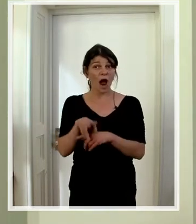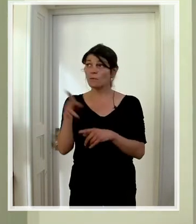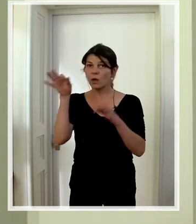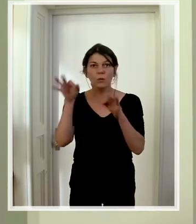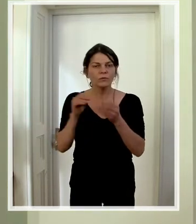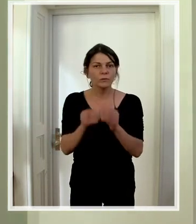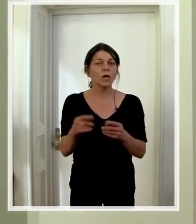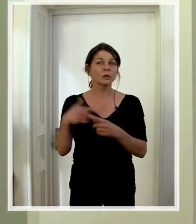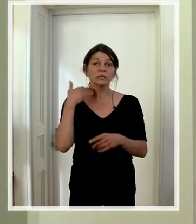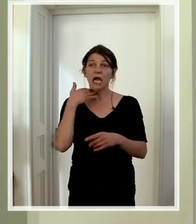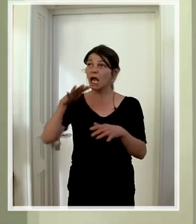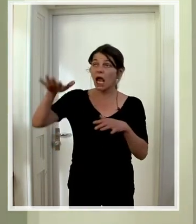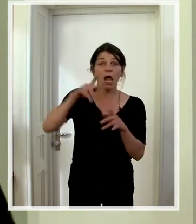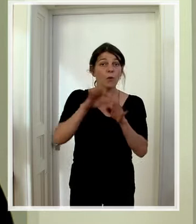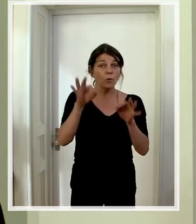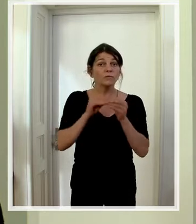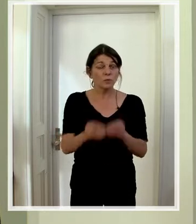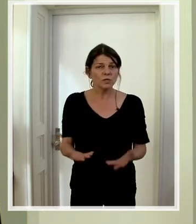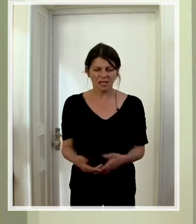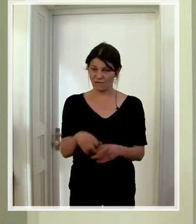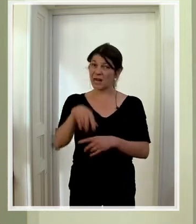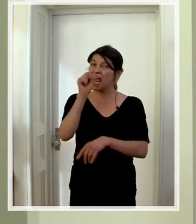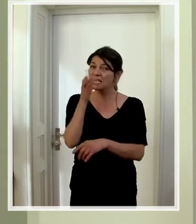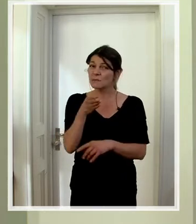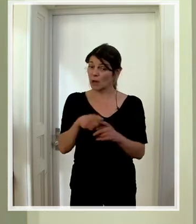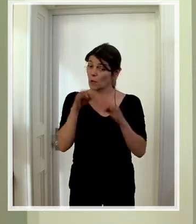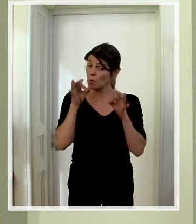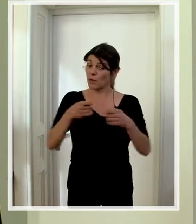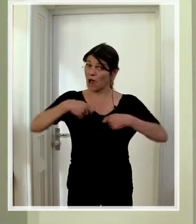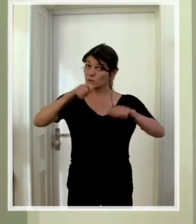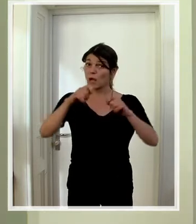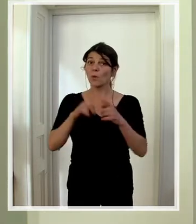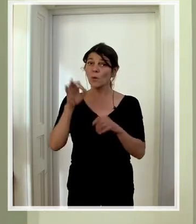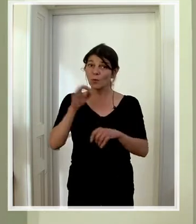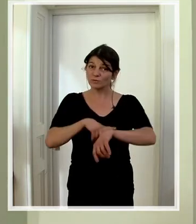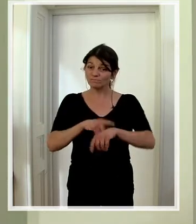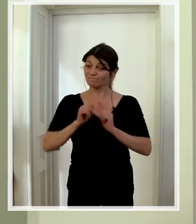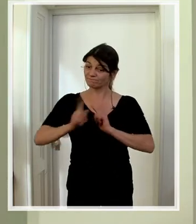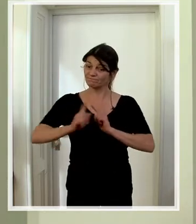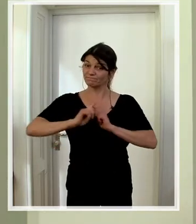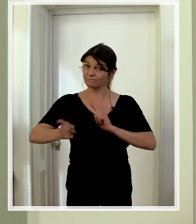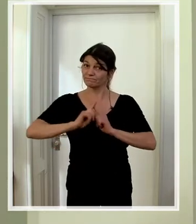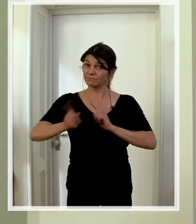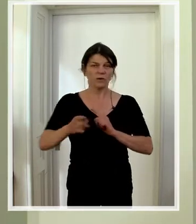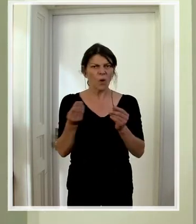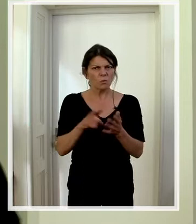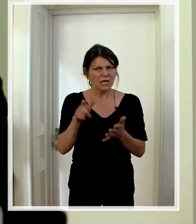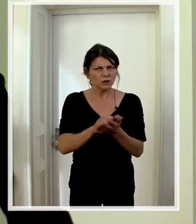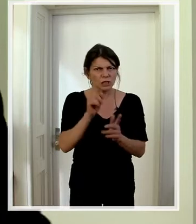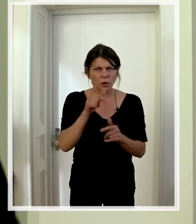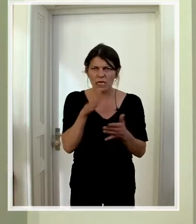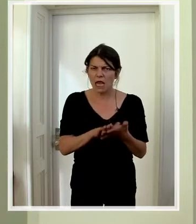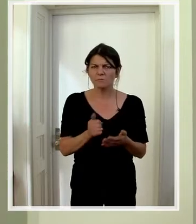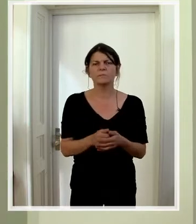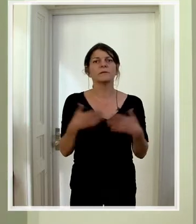im St. Gallischen. Warum soll eine S-Bahn, wenn sie gut ausgebaut und gut getaktet ist, das Liechtenstein nicht funktionieren? Ja, also erstens einmal